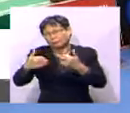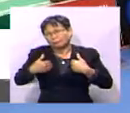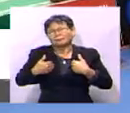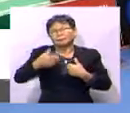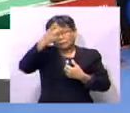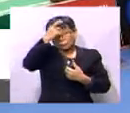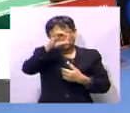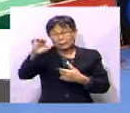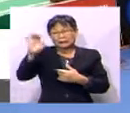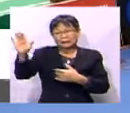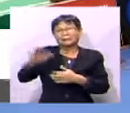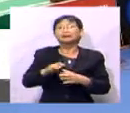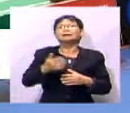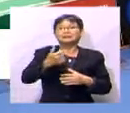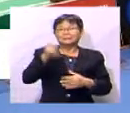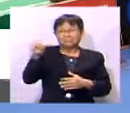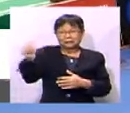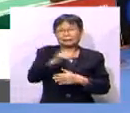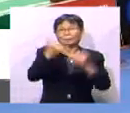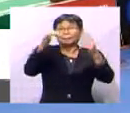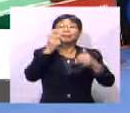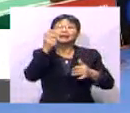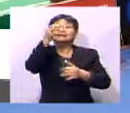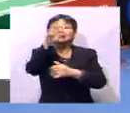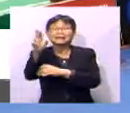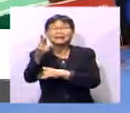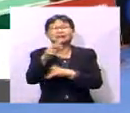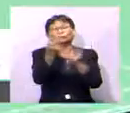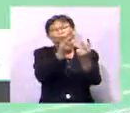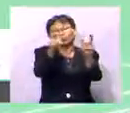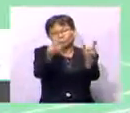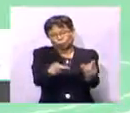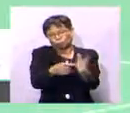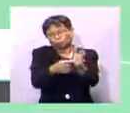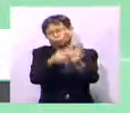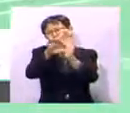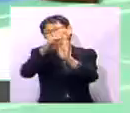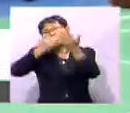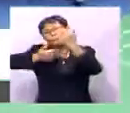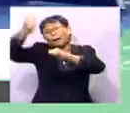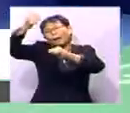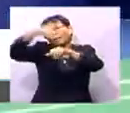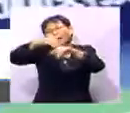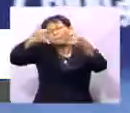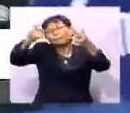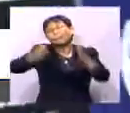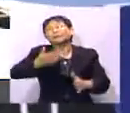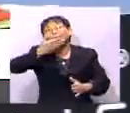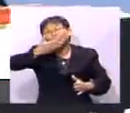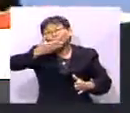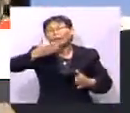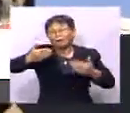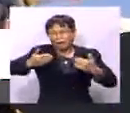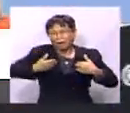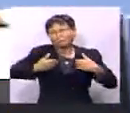turut meletakkan dirinya serta dua lagi pemain senior, Vishem Wee Kiong, untuk menunjukkan contoh terbaik kepada pemain muda yang